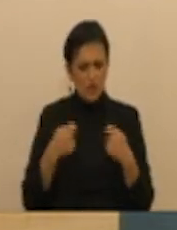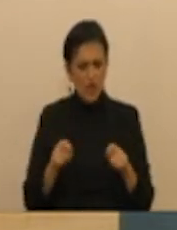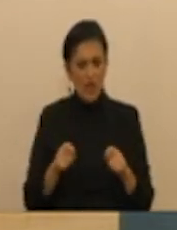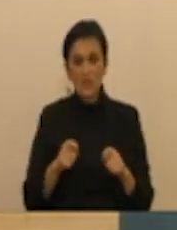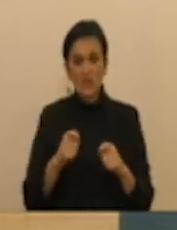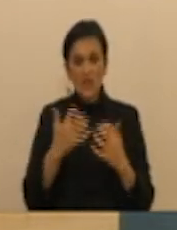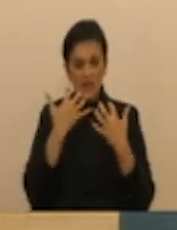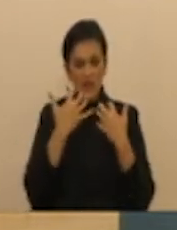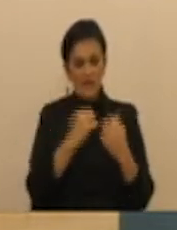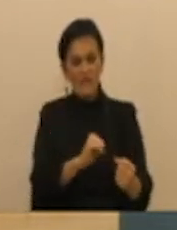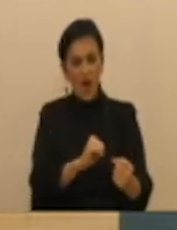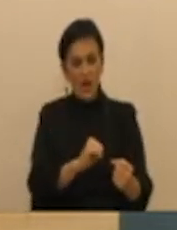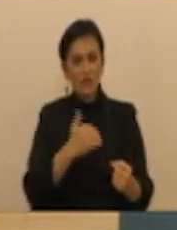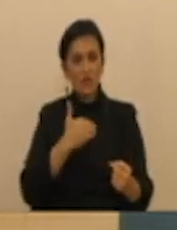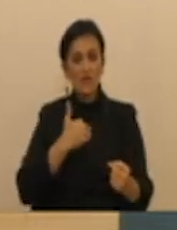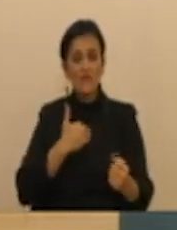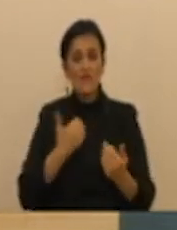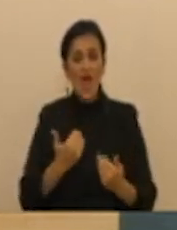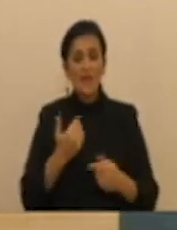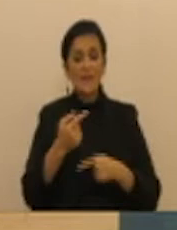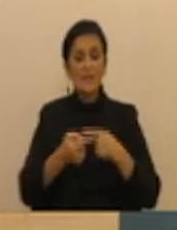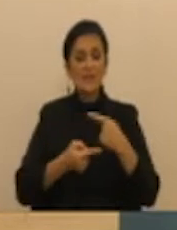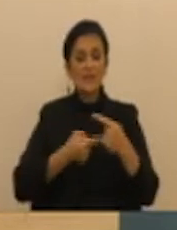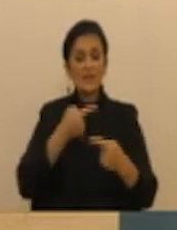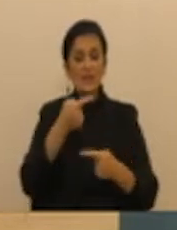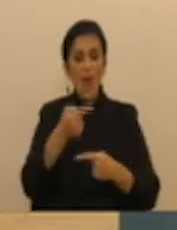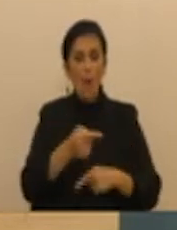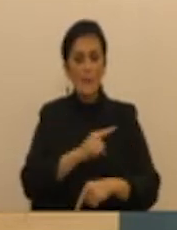გვართმევდნენ ჩვენი თაობის ძალისხმევით